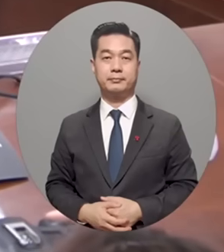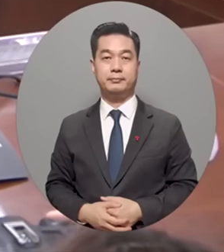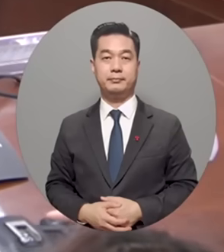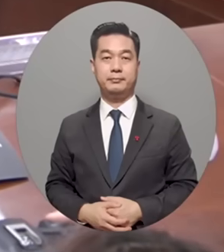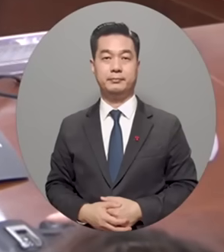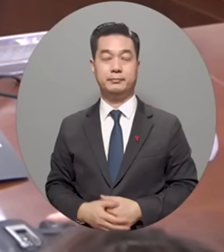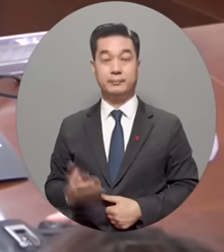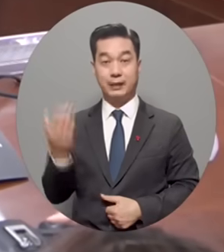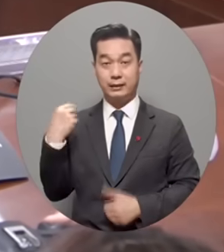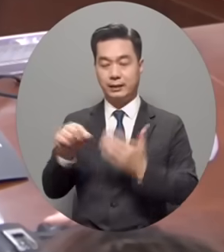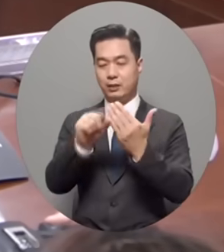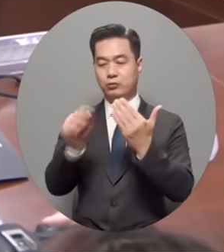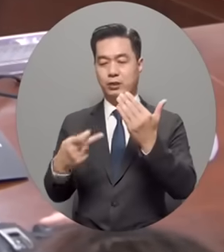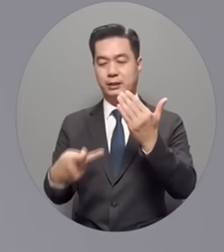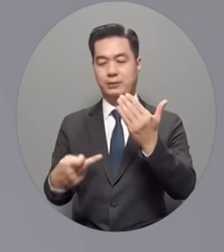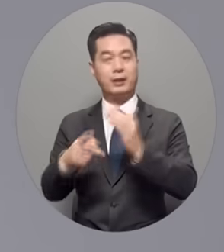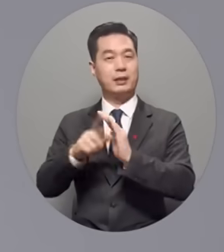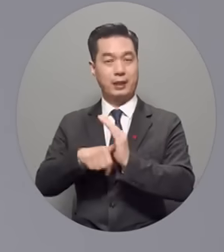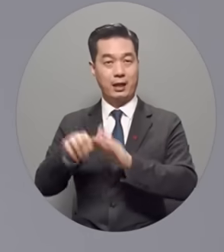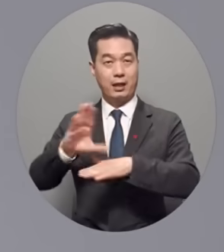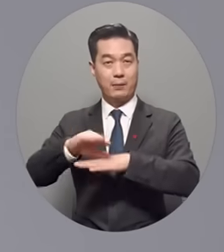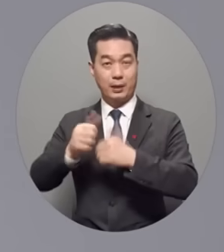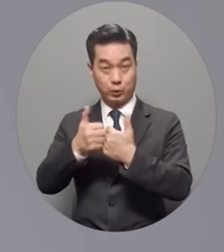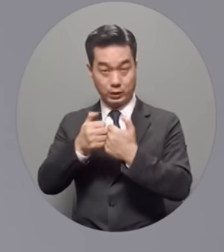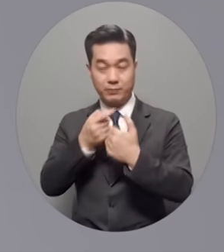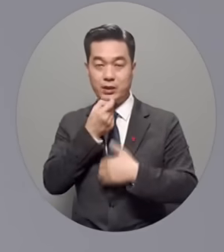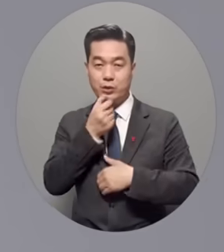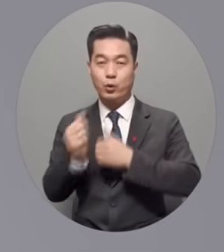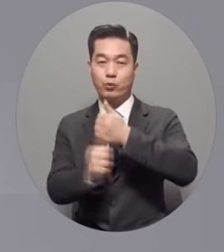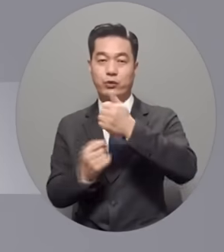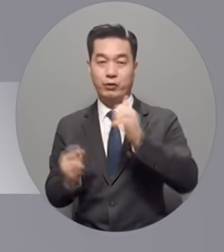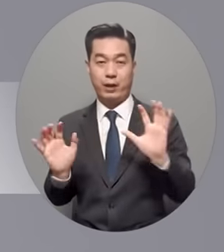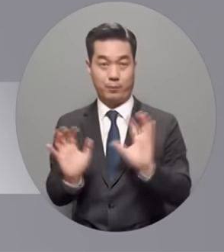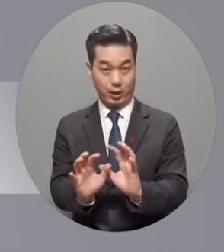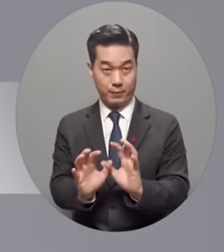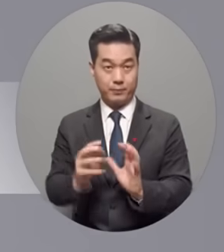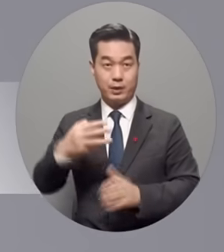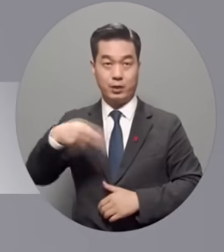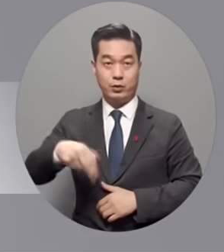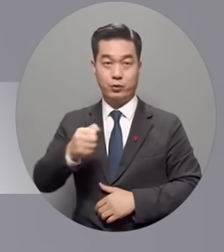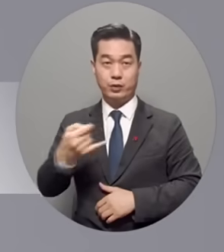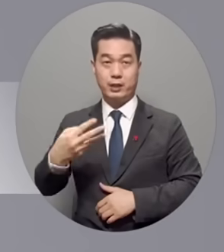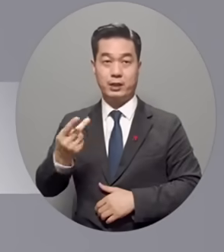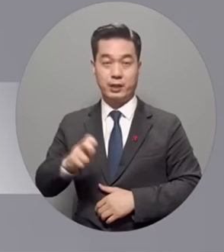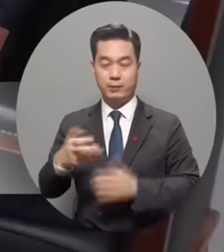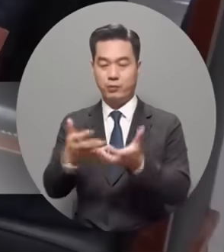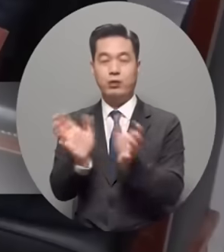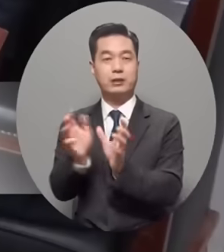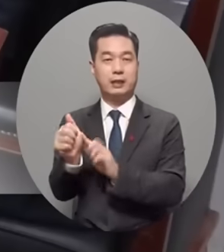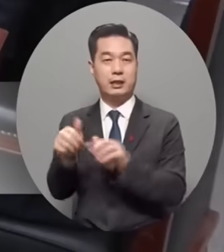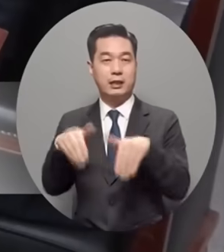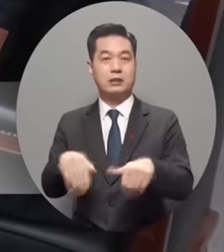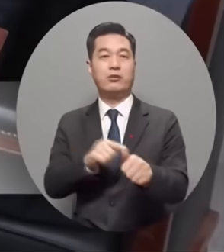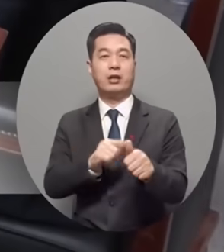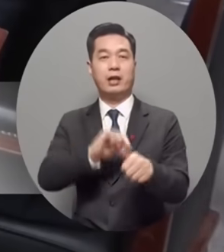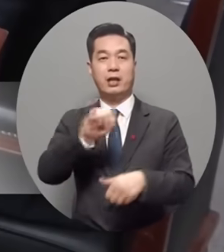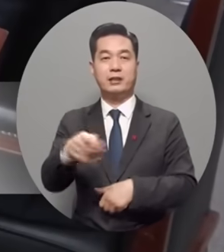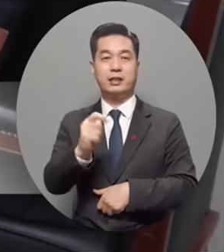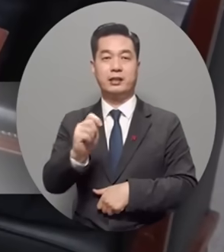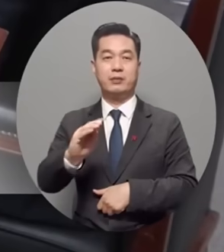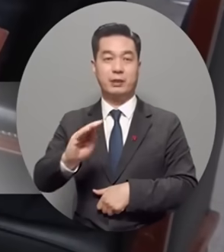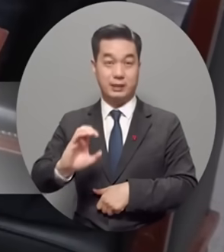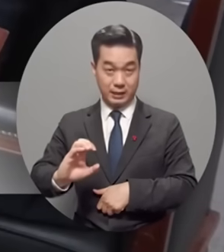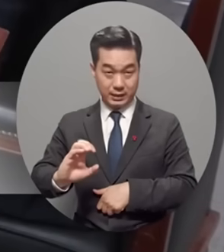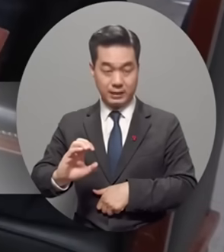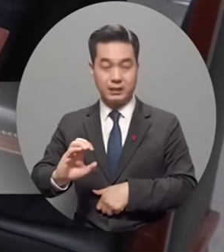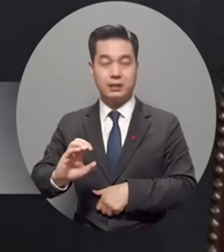지난 9월 12일 열린 방송심의 소위원회. 류일임 방심위원장은 직원에게 JTBC 뉴스룸이 지난해